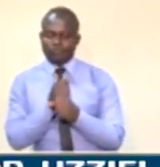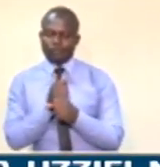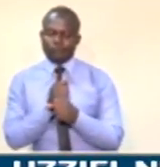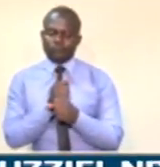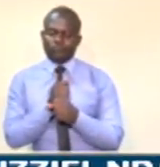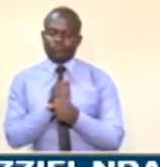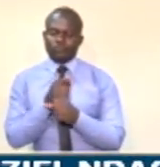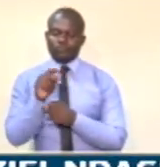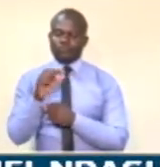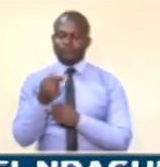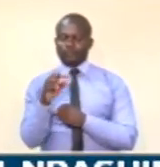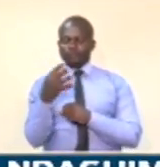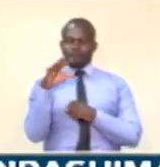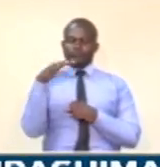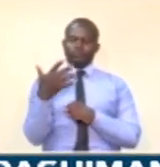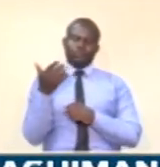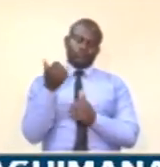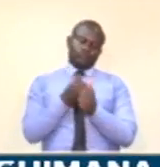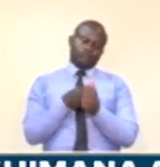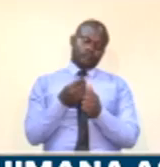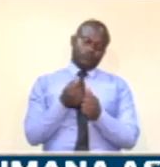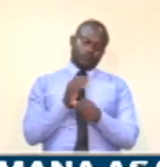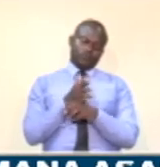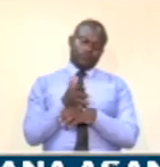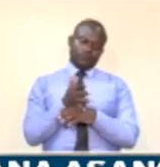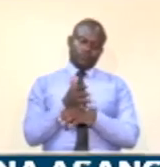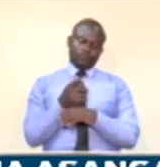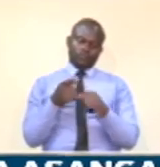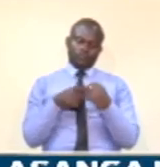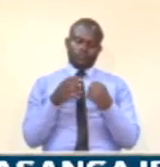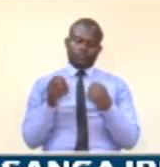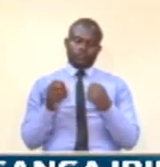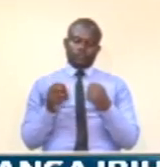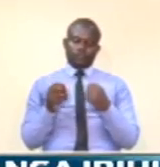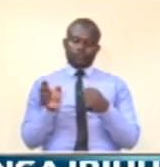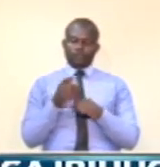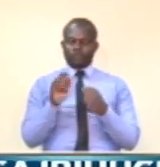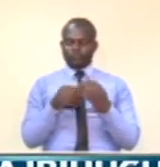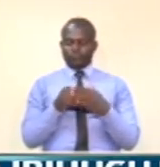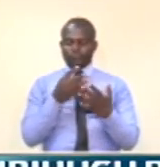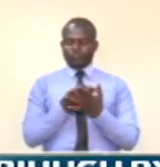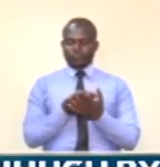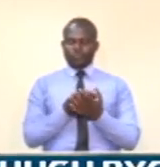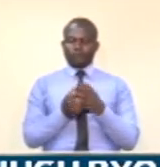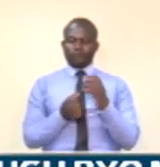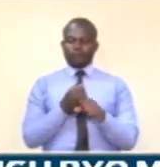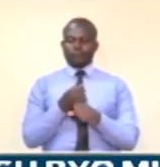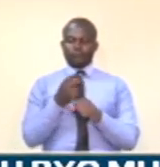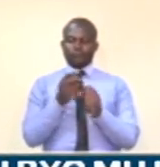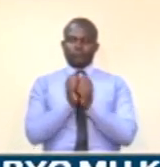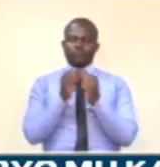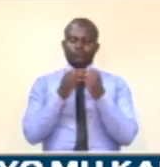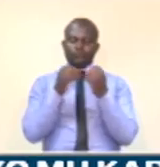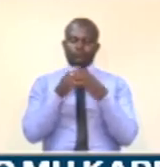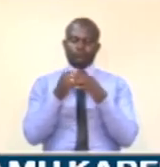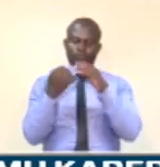nibyo 45 aho buri kiro kibarirwa amafaranga y'u Rwanda asaga 1,600 n'icyajyanishwa n'itegeko ryo muri 2018 ryenga